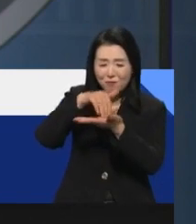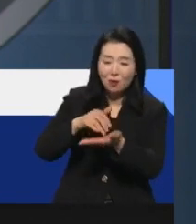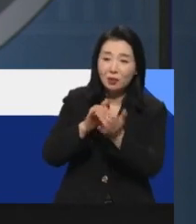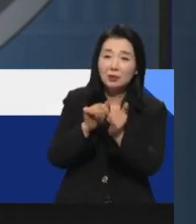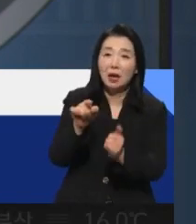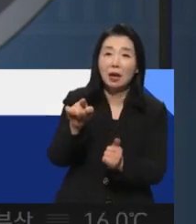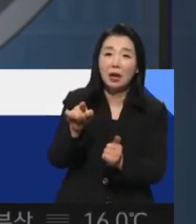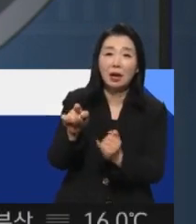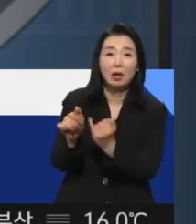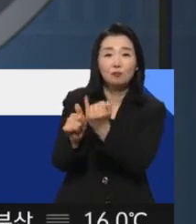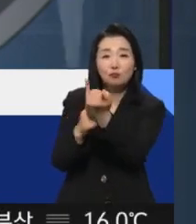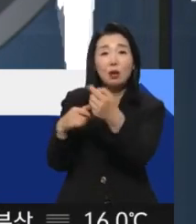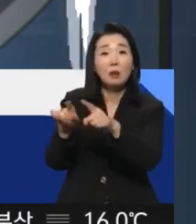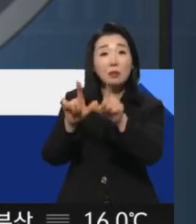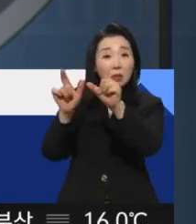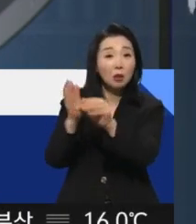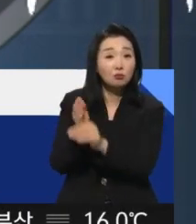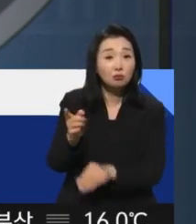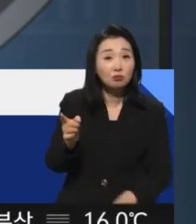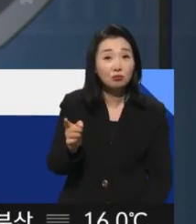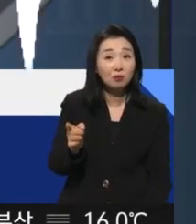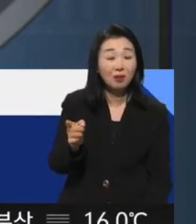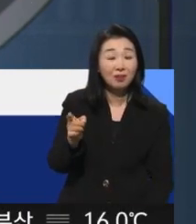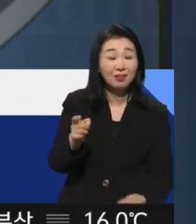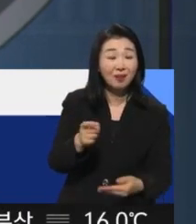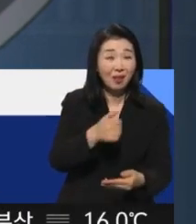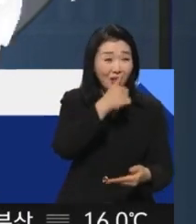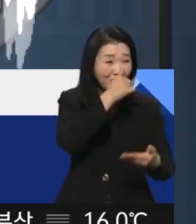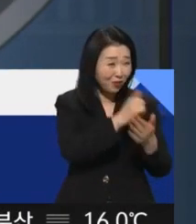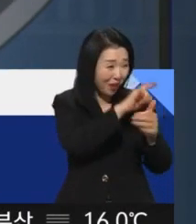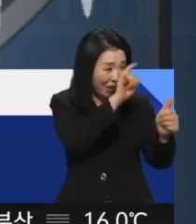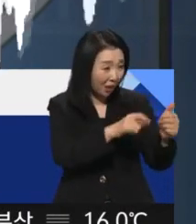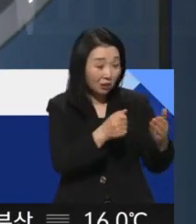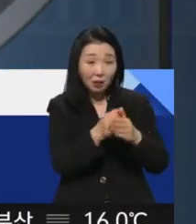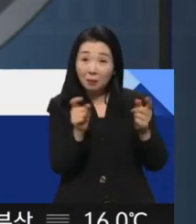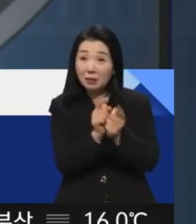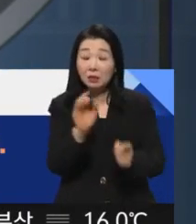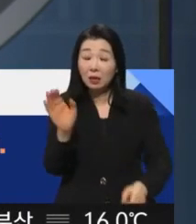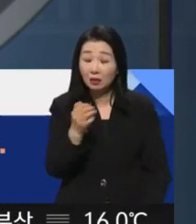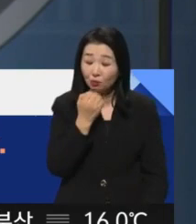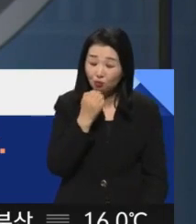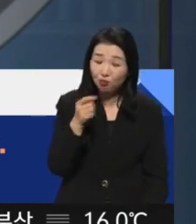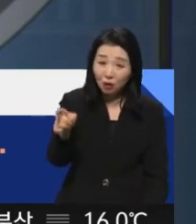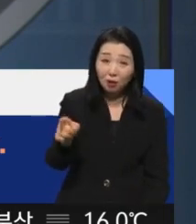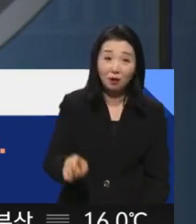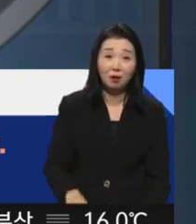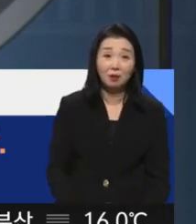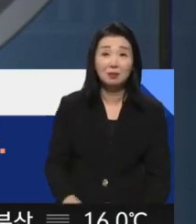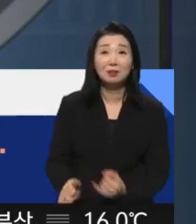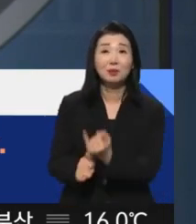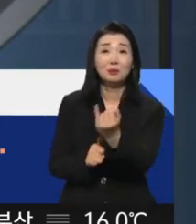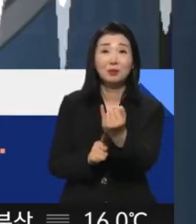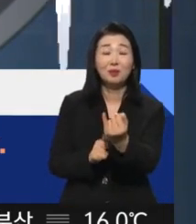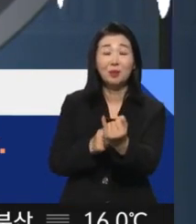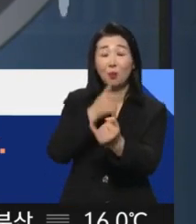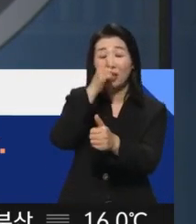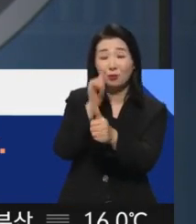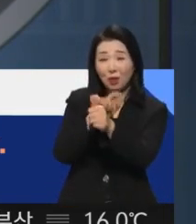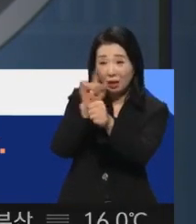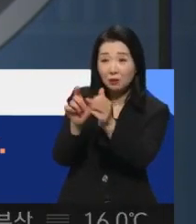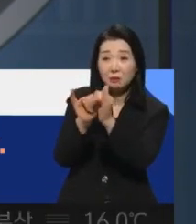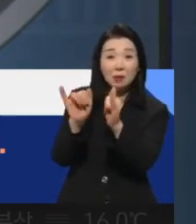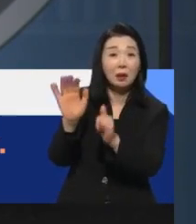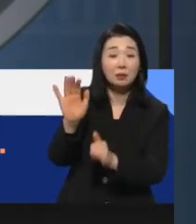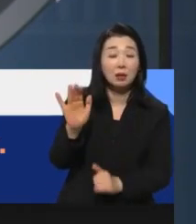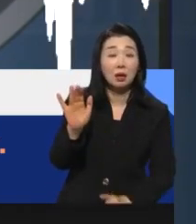여사와 함께 살고 있잖아요. 그런데 네. 뭐 그것 때문에 안 만난다 그럴 리가 있겠습니까? 알겠습니다. 아니 아직 네. 근데 김건희 여사는 뭐 피의자 신분은 아니니까.